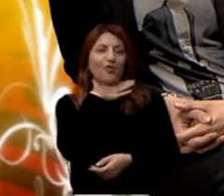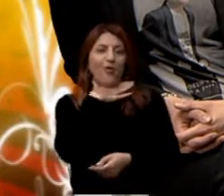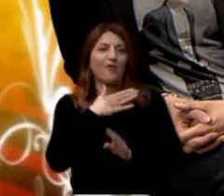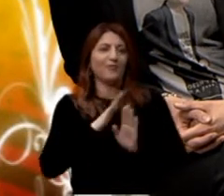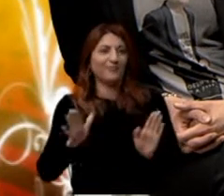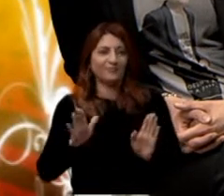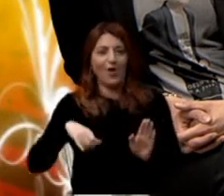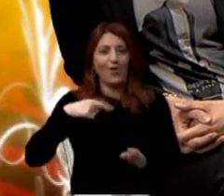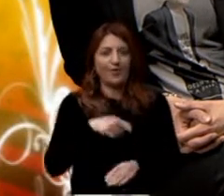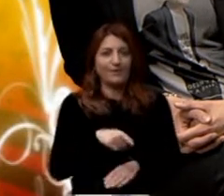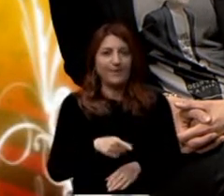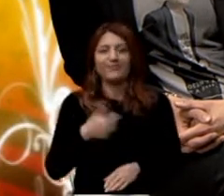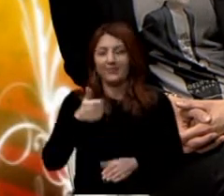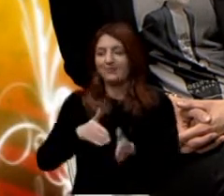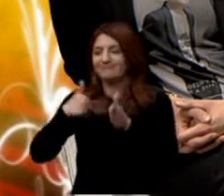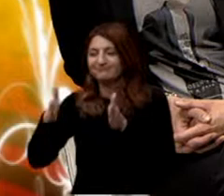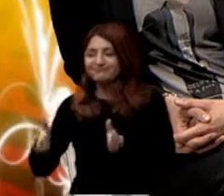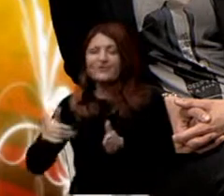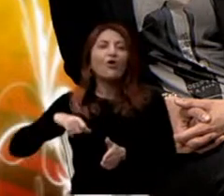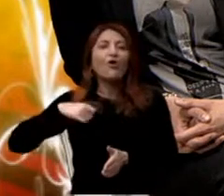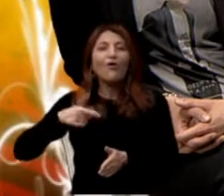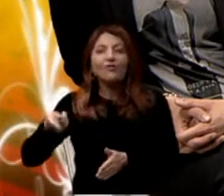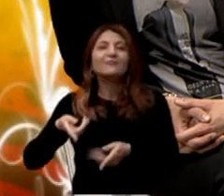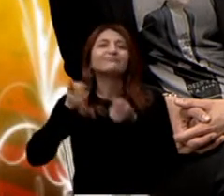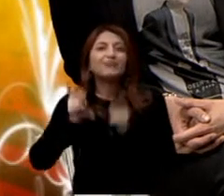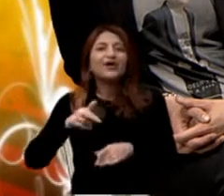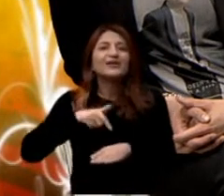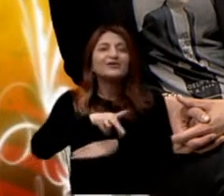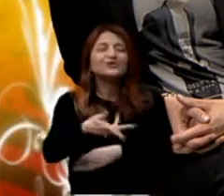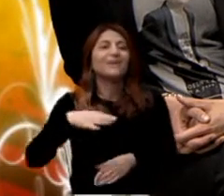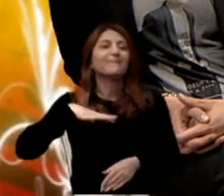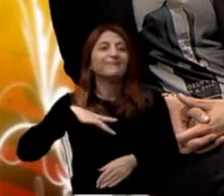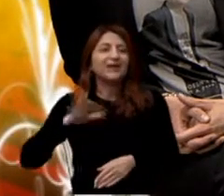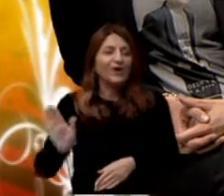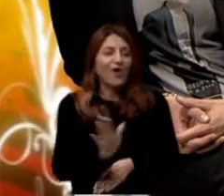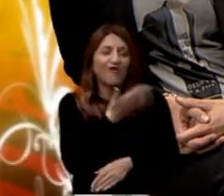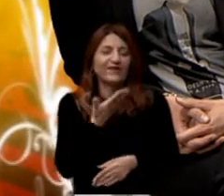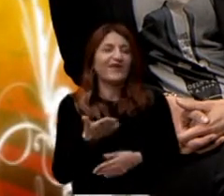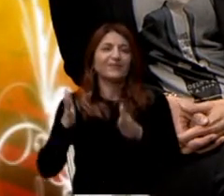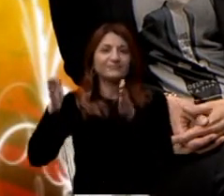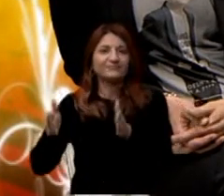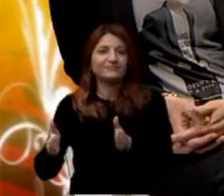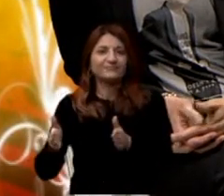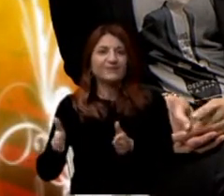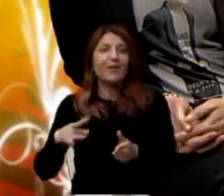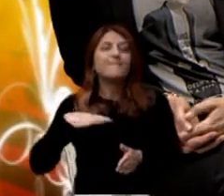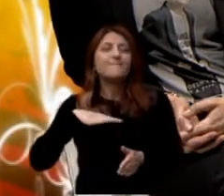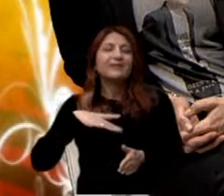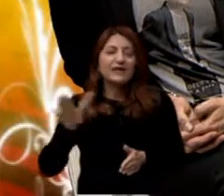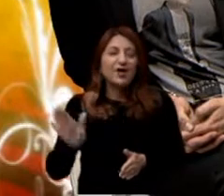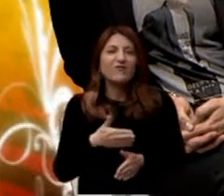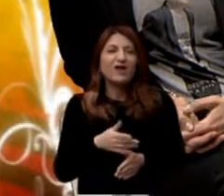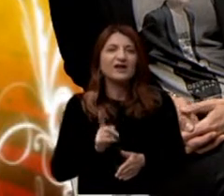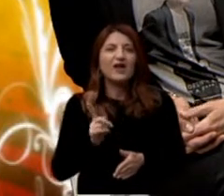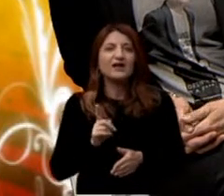dobi krećeš u penziju, odnosno mirovinu, što nije primjeren izraz, nego bi trebala